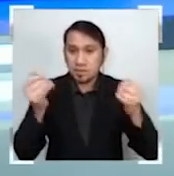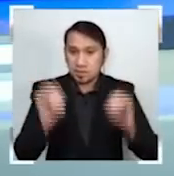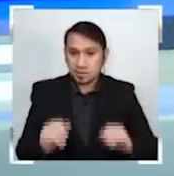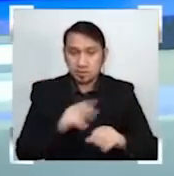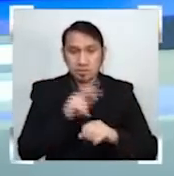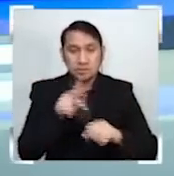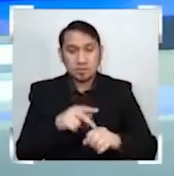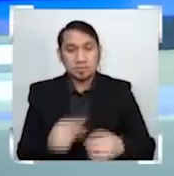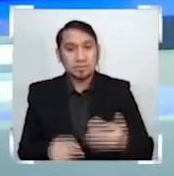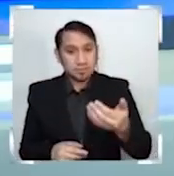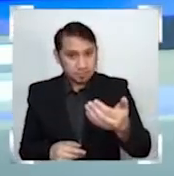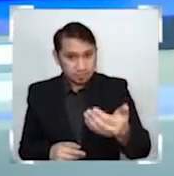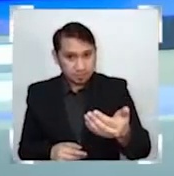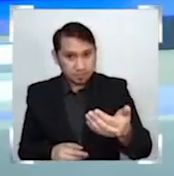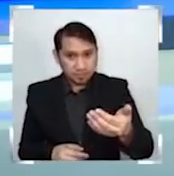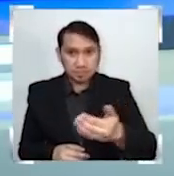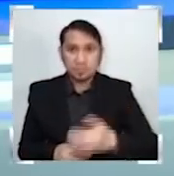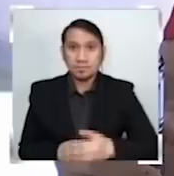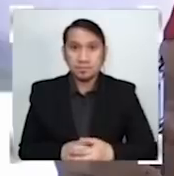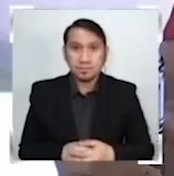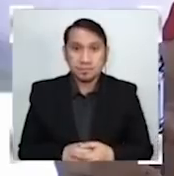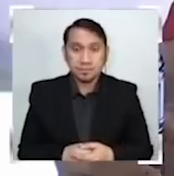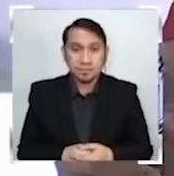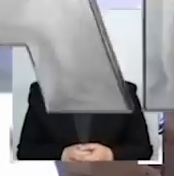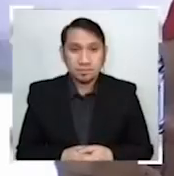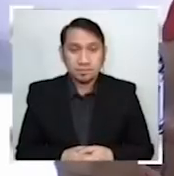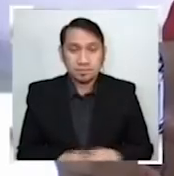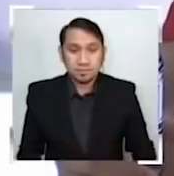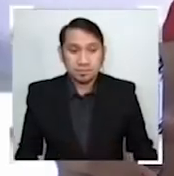sina Sandra Ginaldo at Salim Refran.